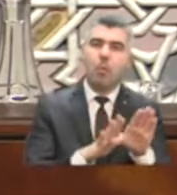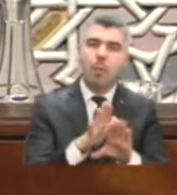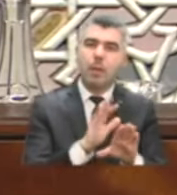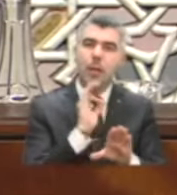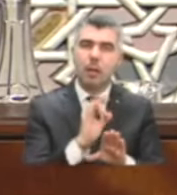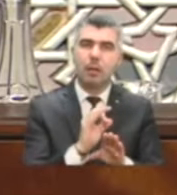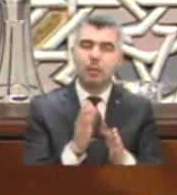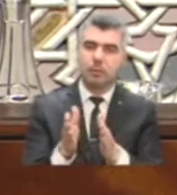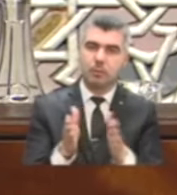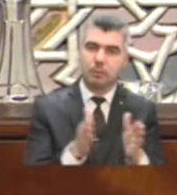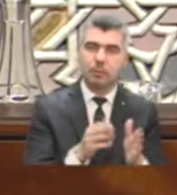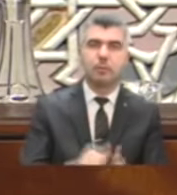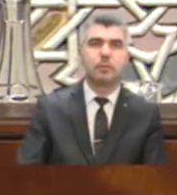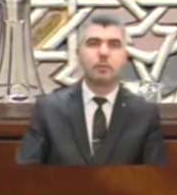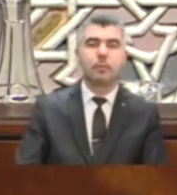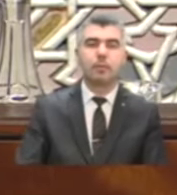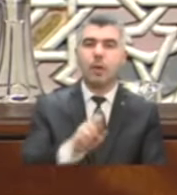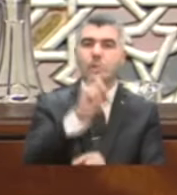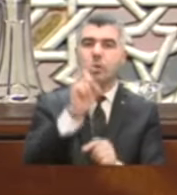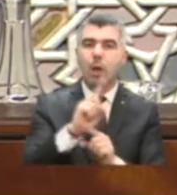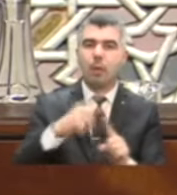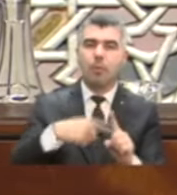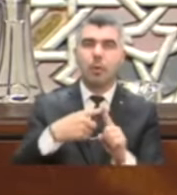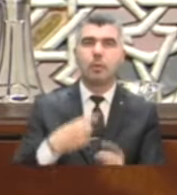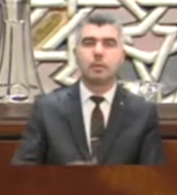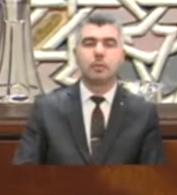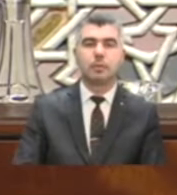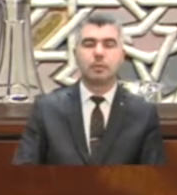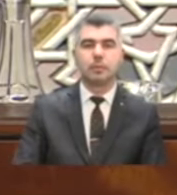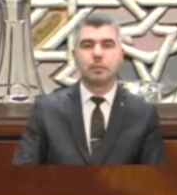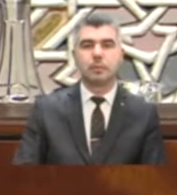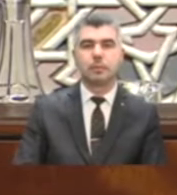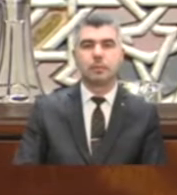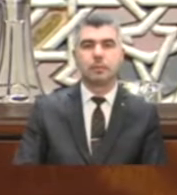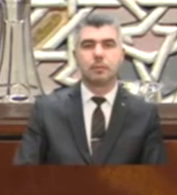المدني. تعقيب السيد نائب محترم.